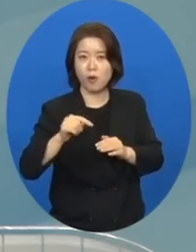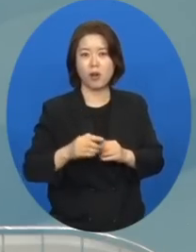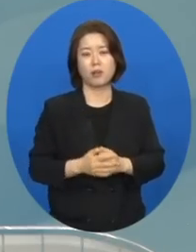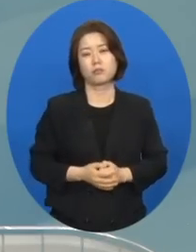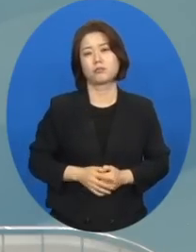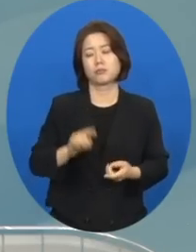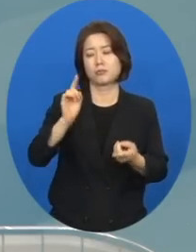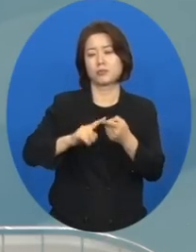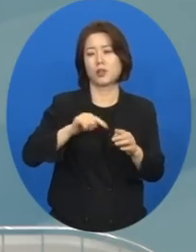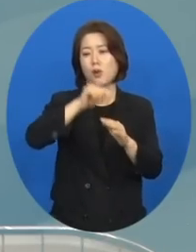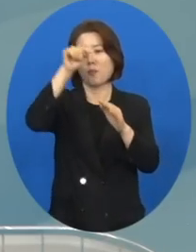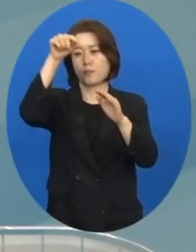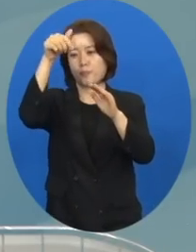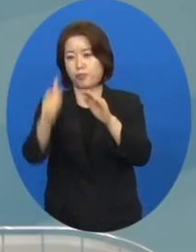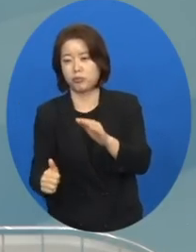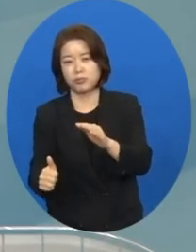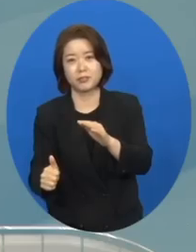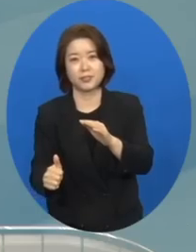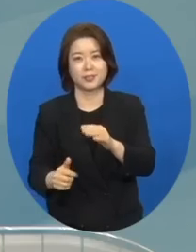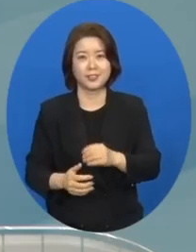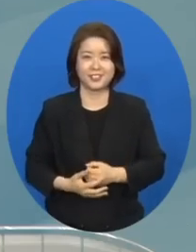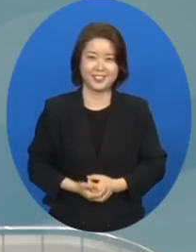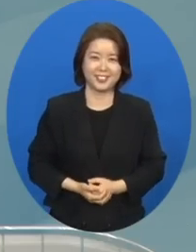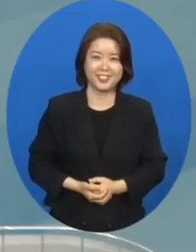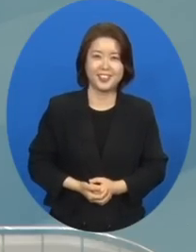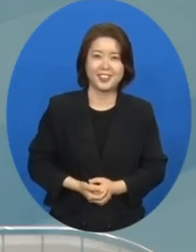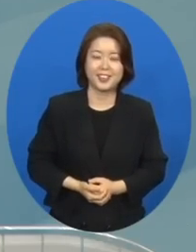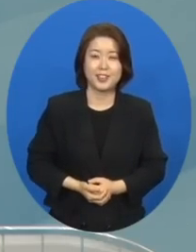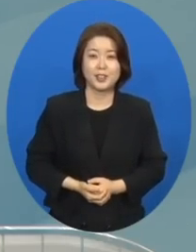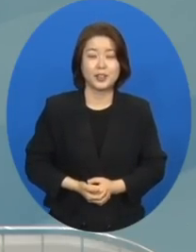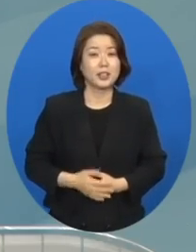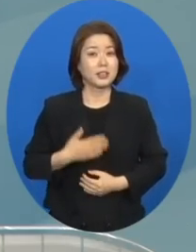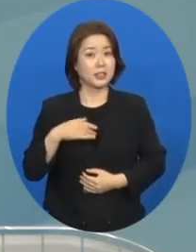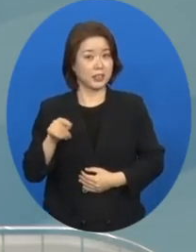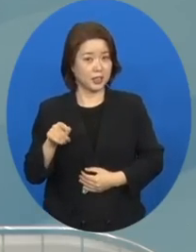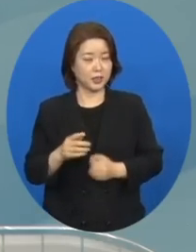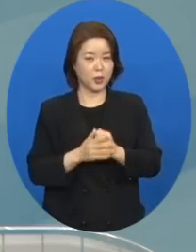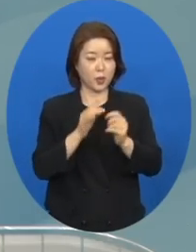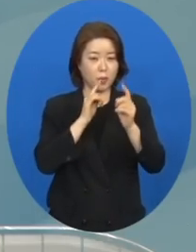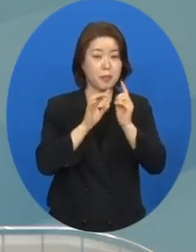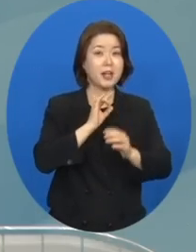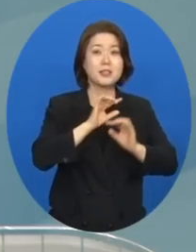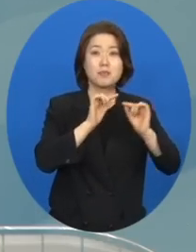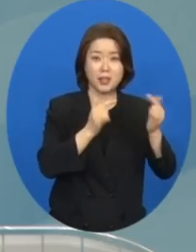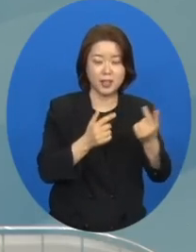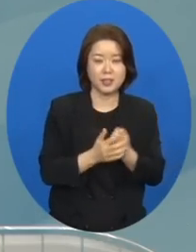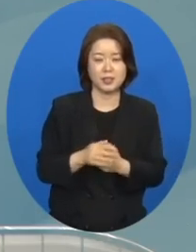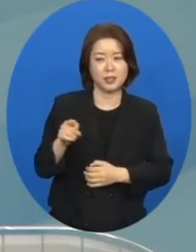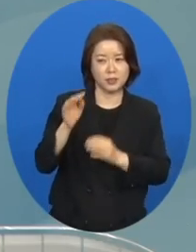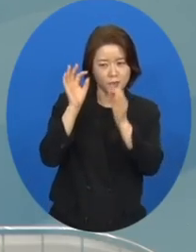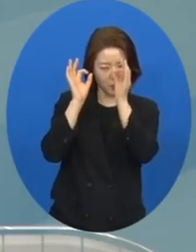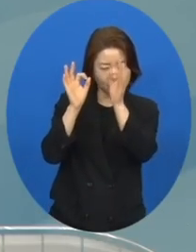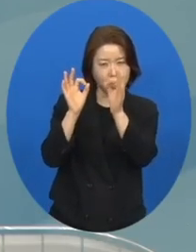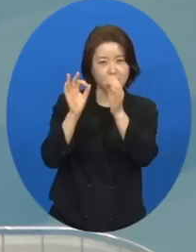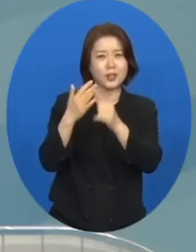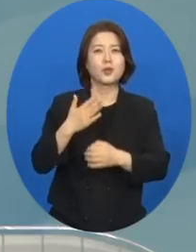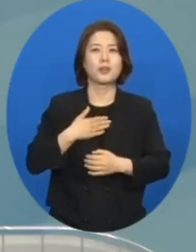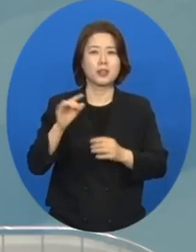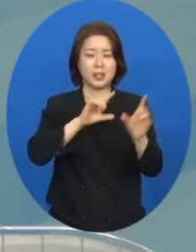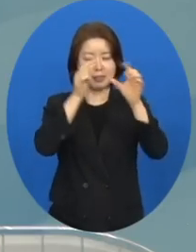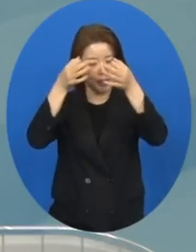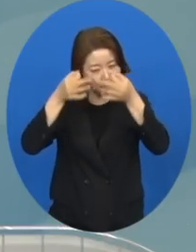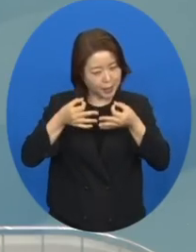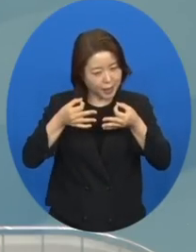구동에 들어가는 겁니다 예 그래서 저는 이 말씀만이 아니라 여러 벌 봐도 또 우리의 삶에 봐도